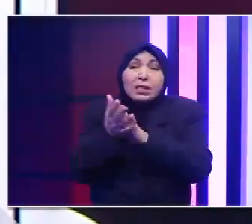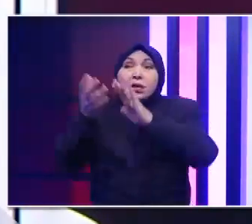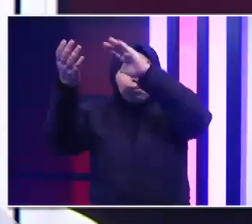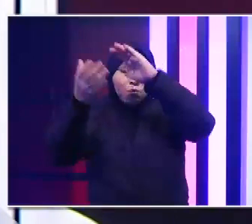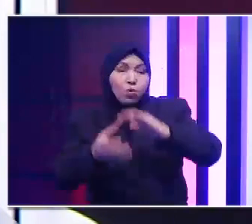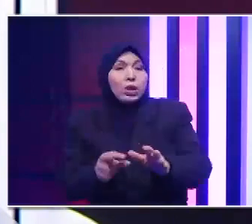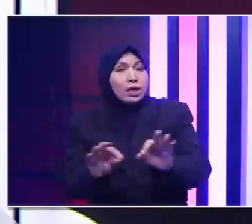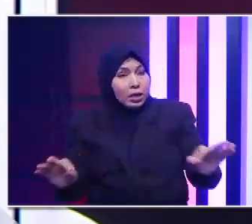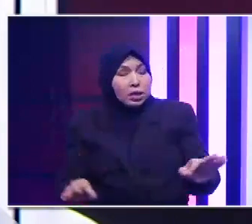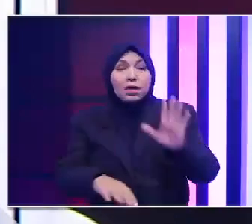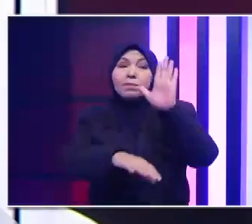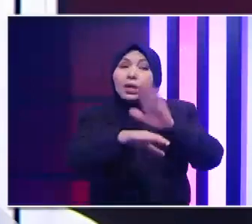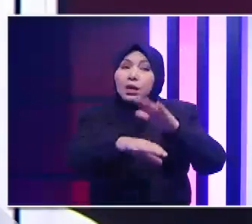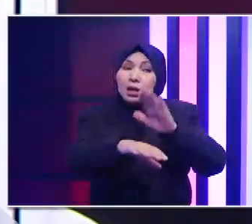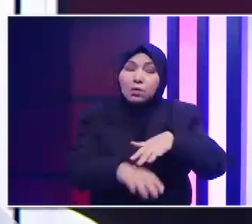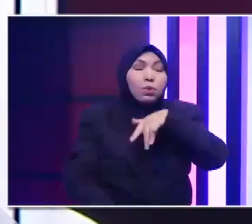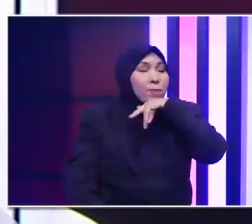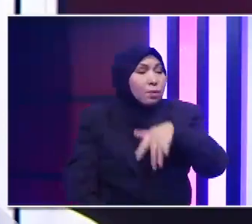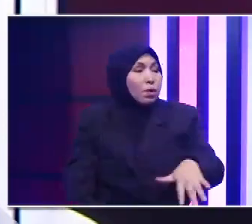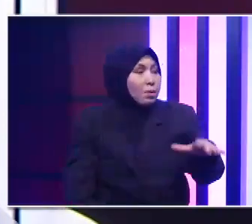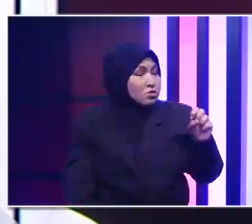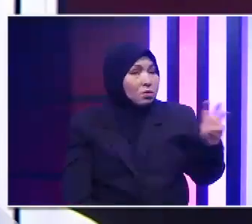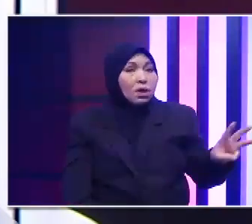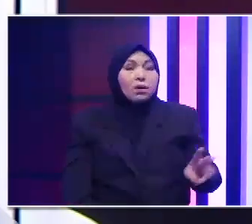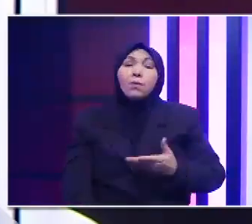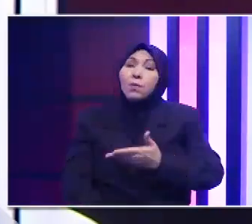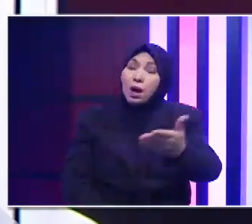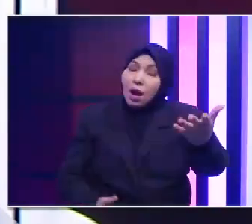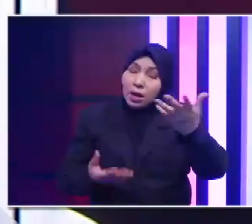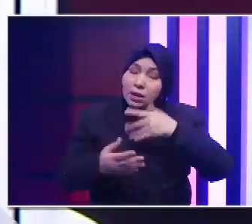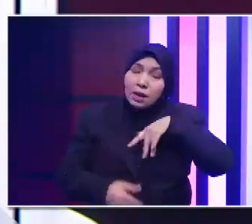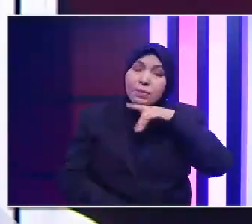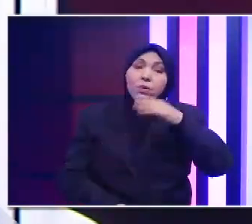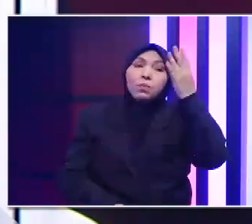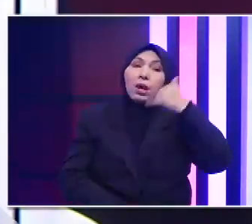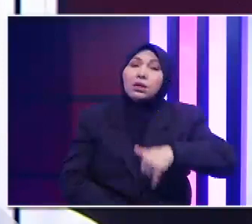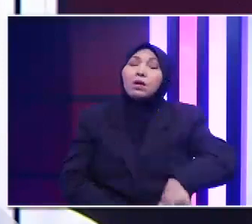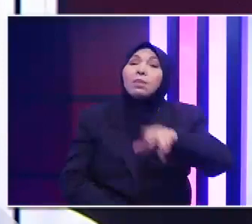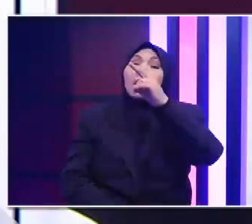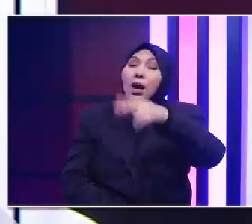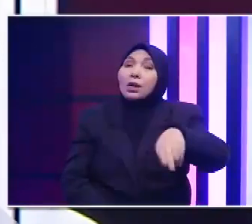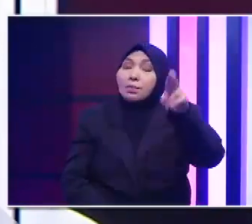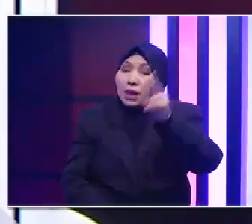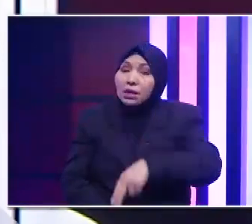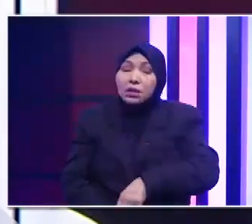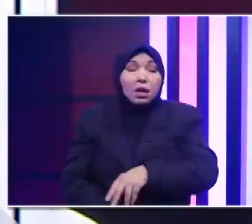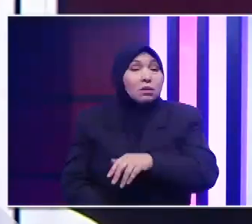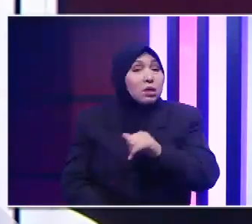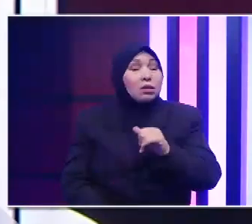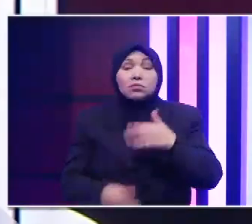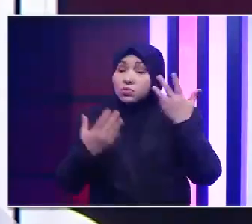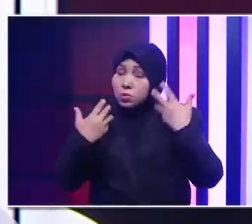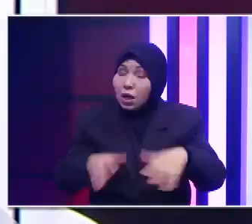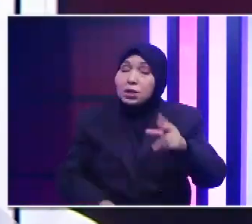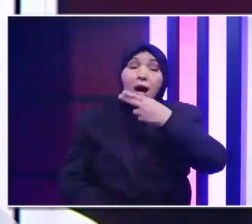ayat ini menegor Nabi Shallallahu Alaihi Wasallam Dengan mengatakan wahai nabi kenapa engkau mengharapkan sesuatu yang tidak yang yang